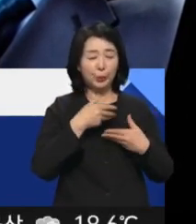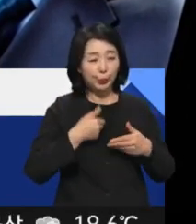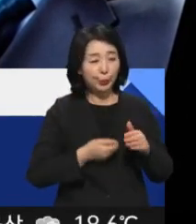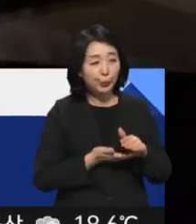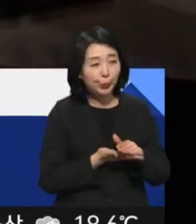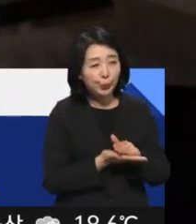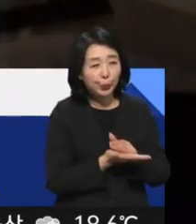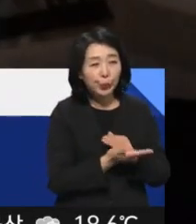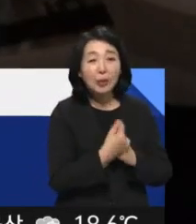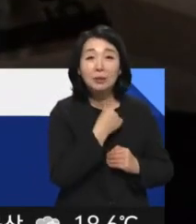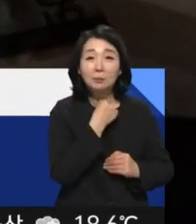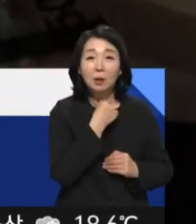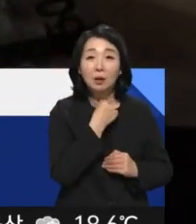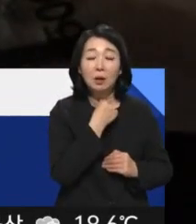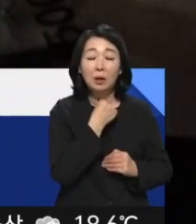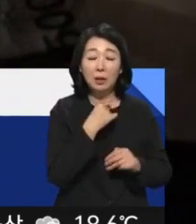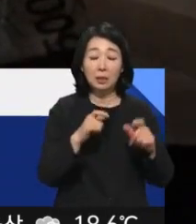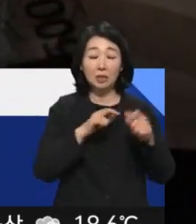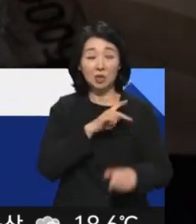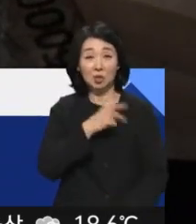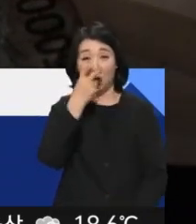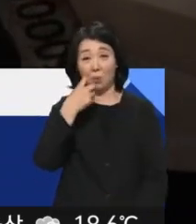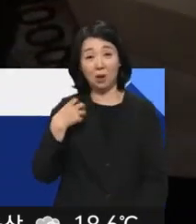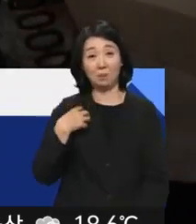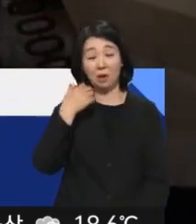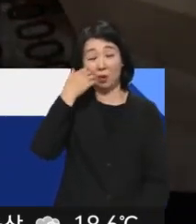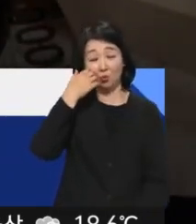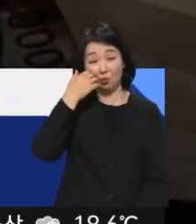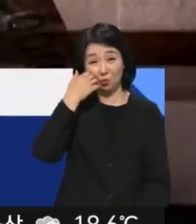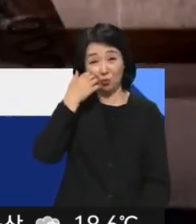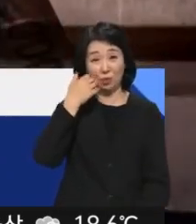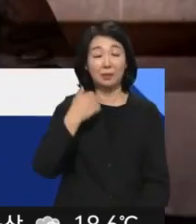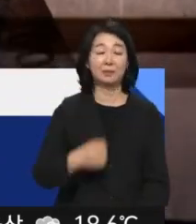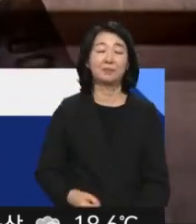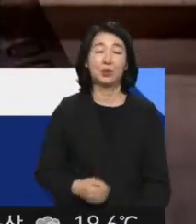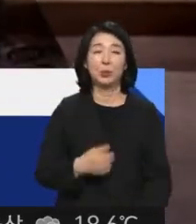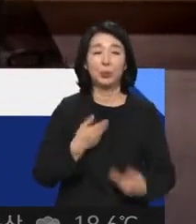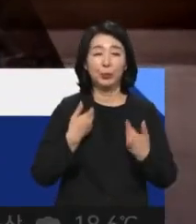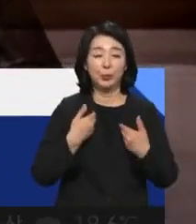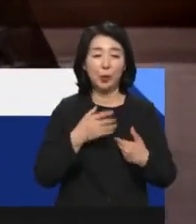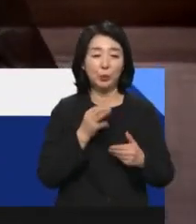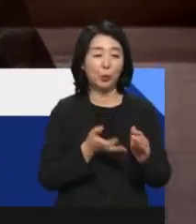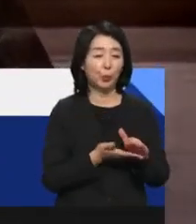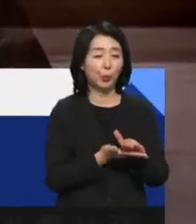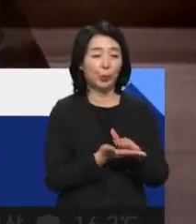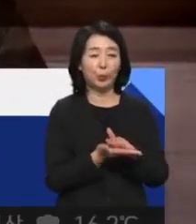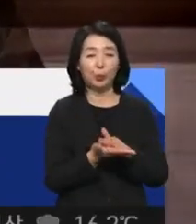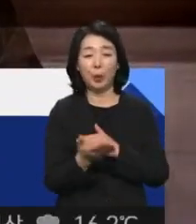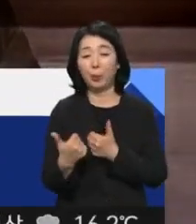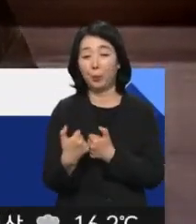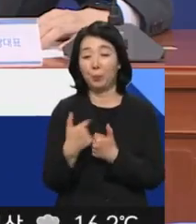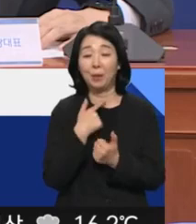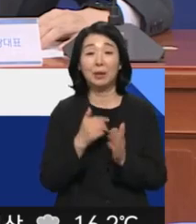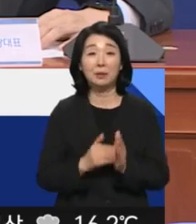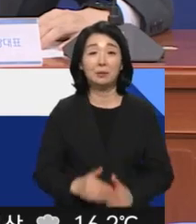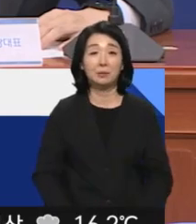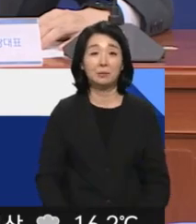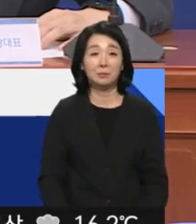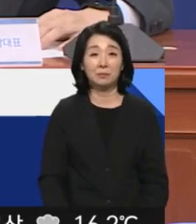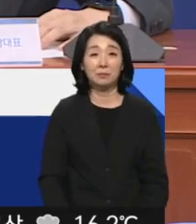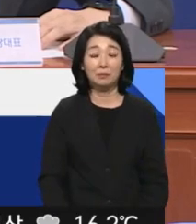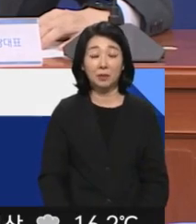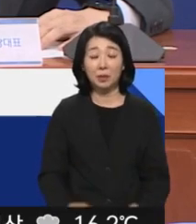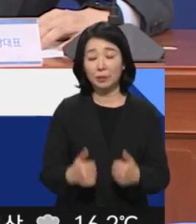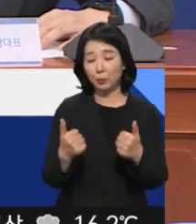싶다. 지역 당원들을 관리하는 당내 인사들에게 조용히 돈 봉투를 나눠주자고 논의한 겁니다. 그런데